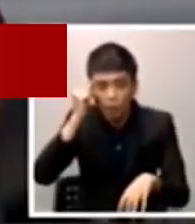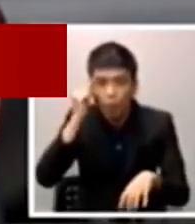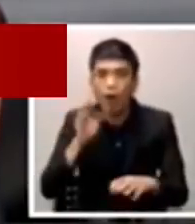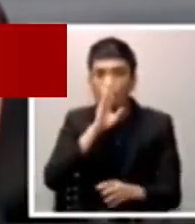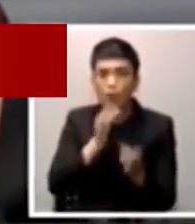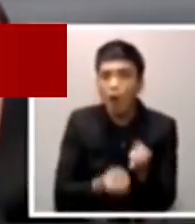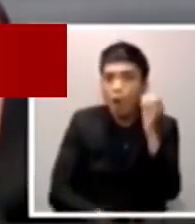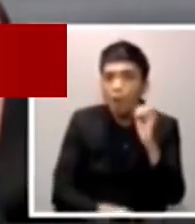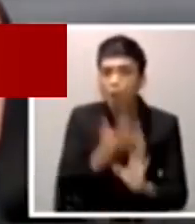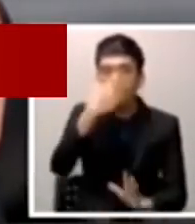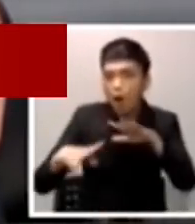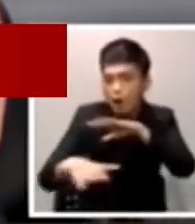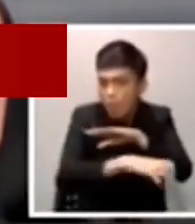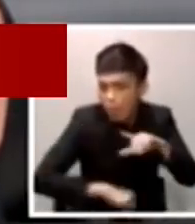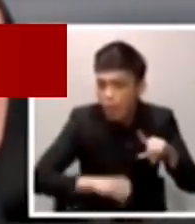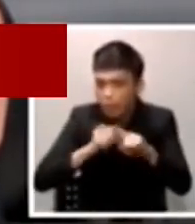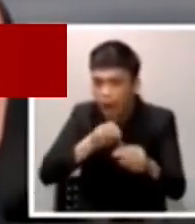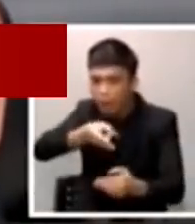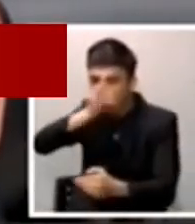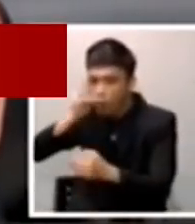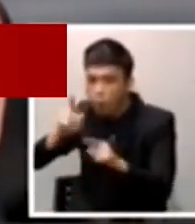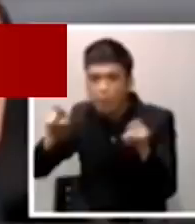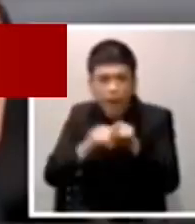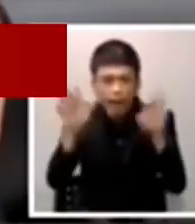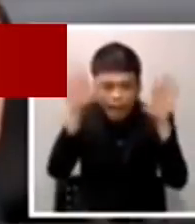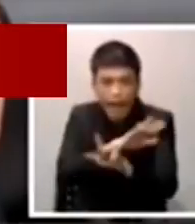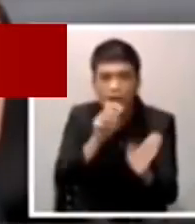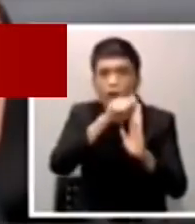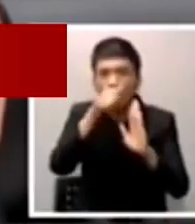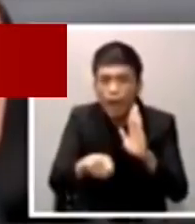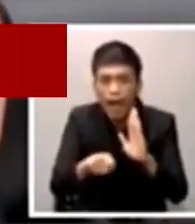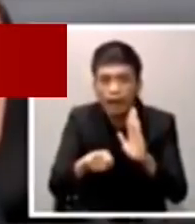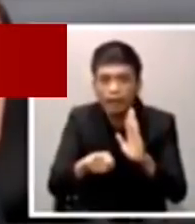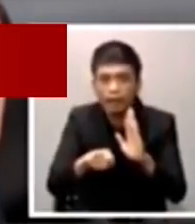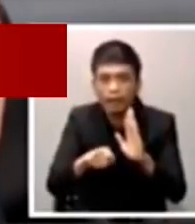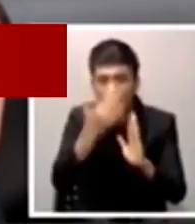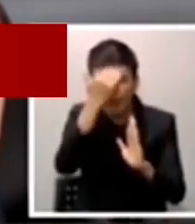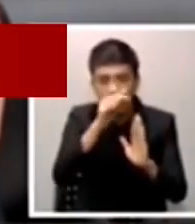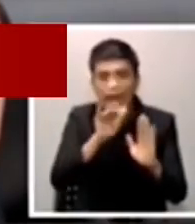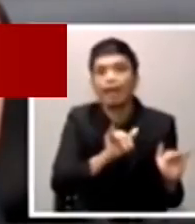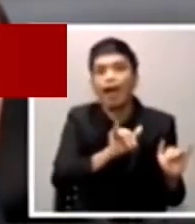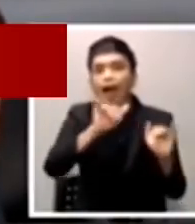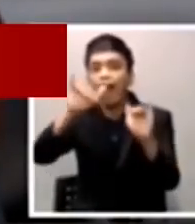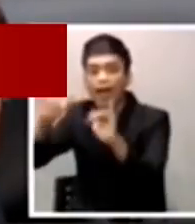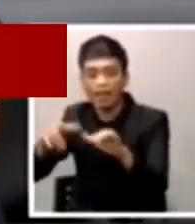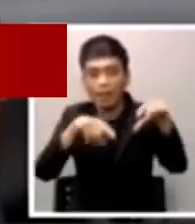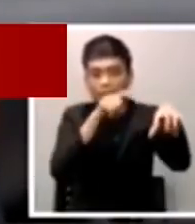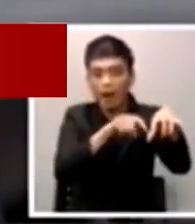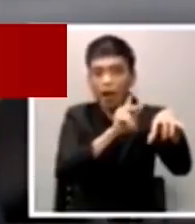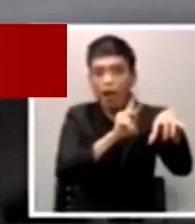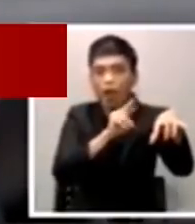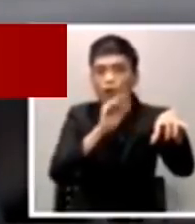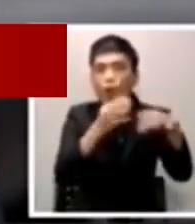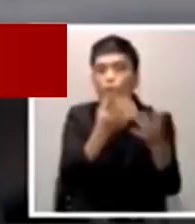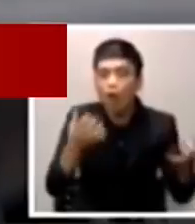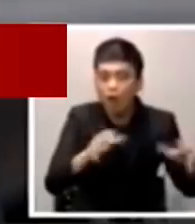ไปปล้นกรมสรรพาวุธจะไปยิงกับใครอีกเหมือนกับที่โคราชอาจจะเกิดขึ้นได้อีกแล้วทำไมเราไม่ย้ายไปออกไปต่างจังหวัดกรมทห